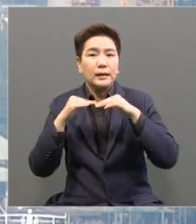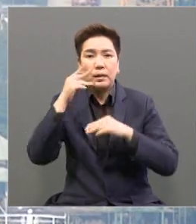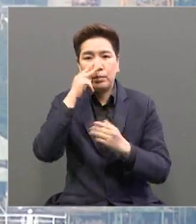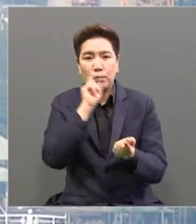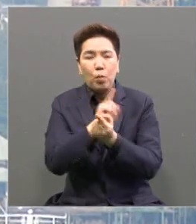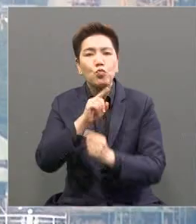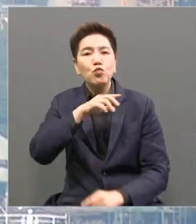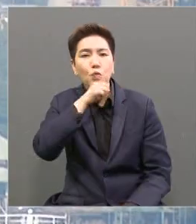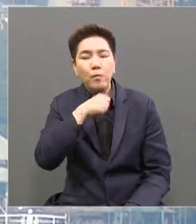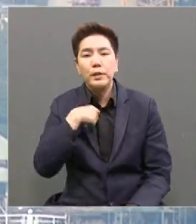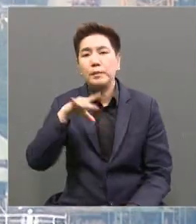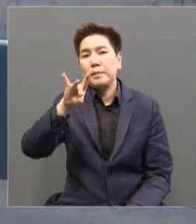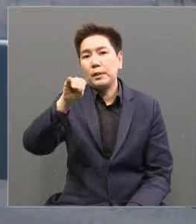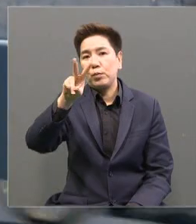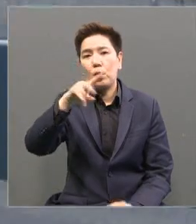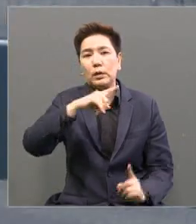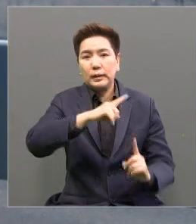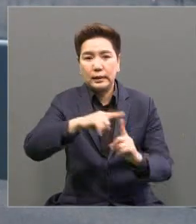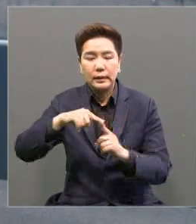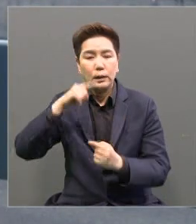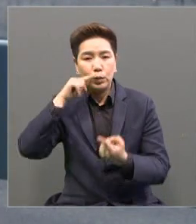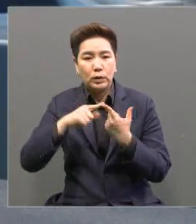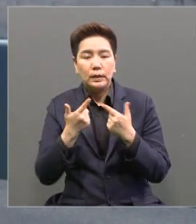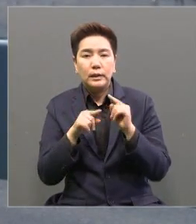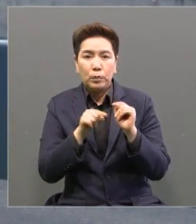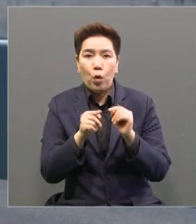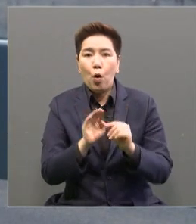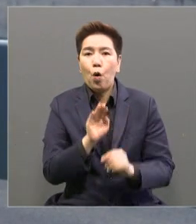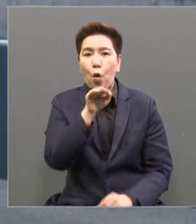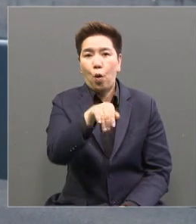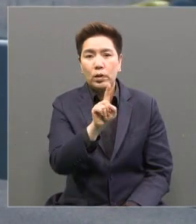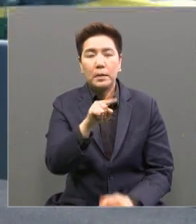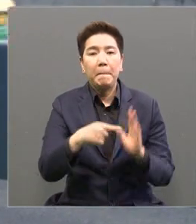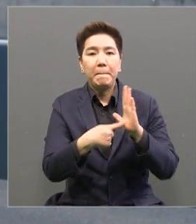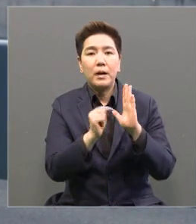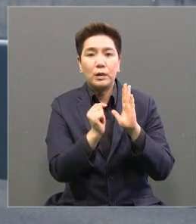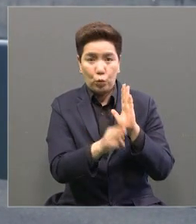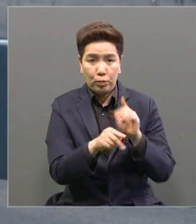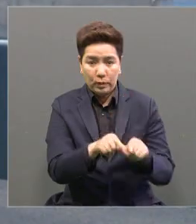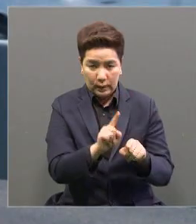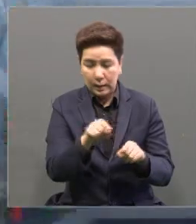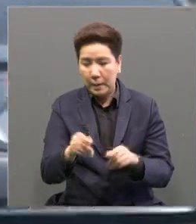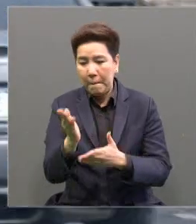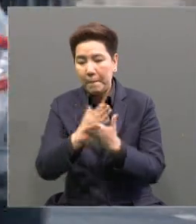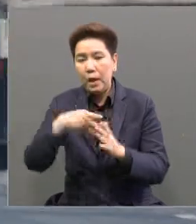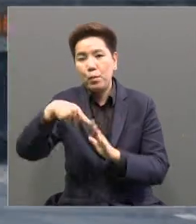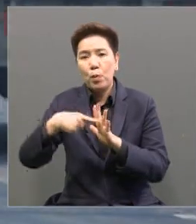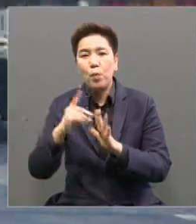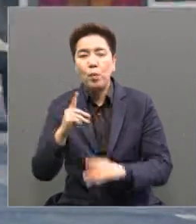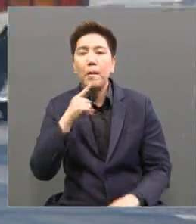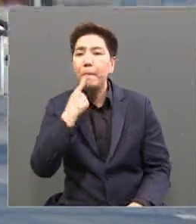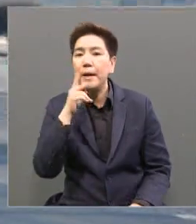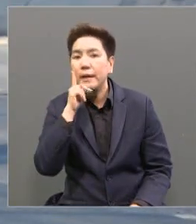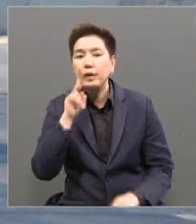ระดับในระดับสีส้มเนี่ย 82พื้นที่นะครับอย่างเช่นที่ตำบลคลองหนึ่งอำเภอคลองหลวงจังหวัดปทุมธานีตำบลบางพูดอำเภอ